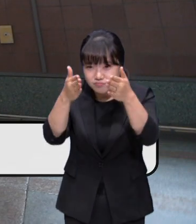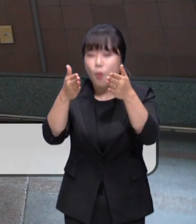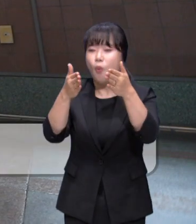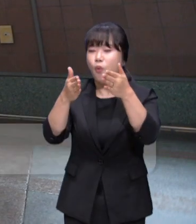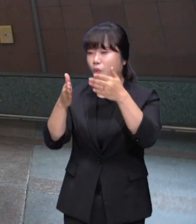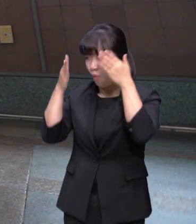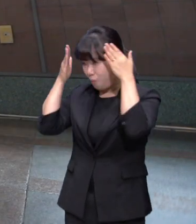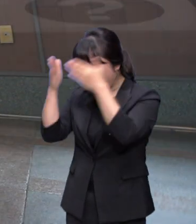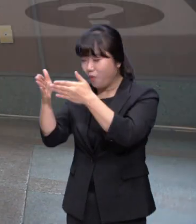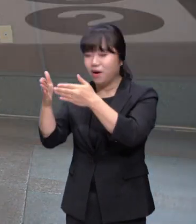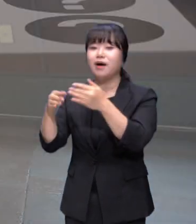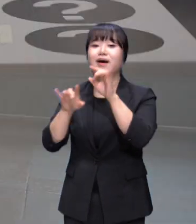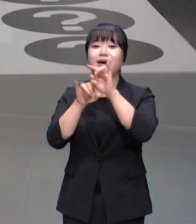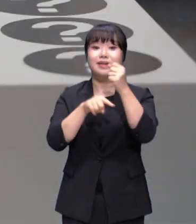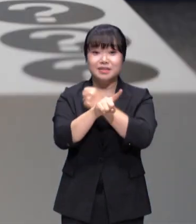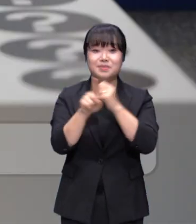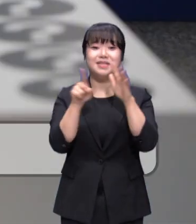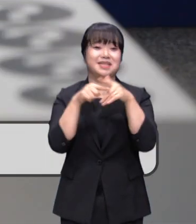수 있겠습니다.